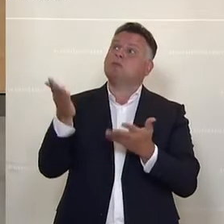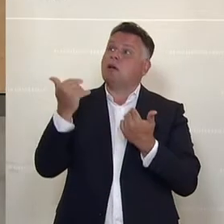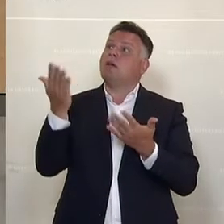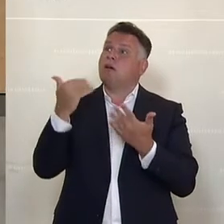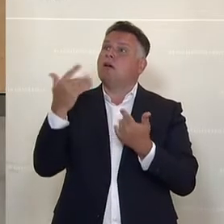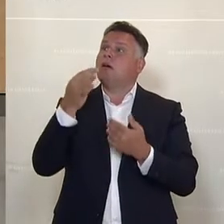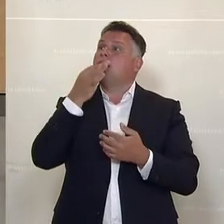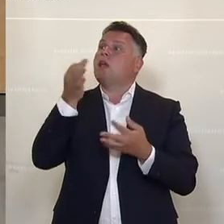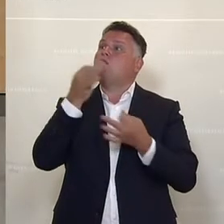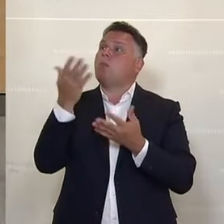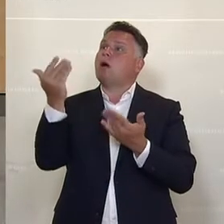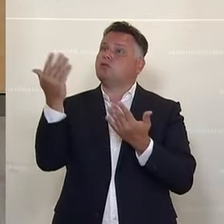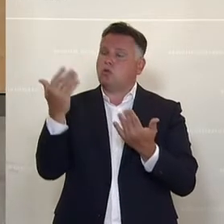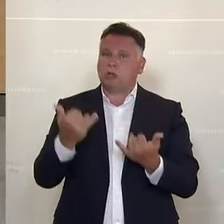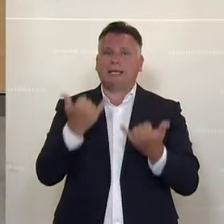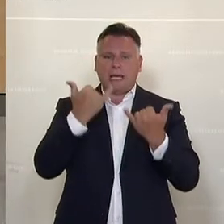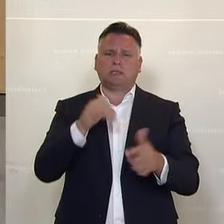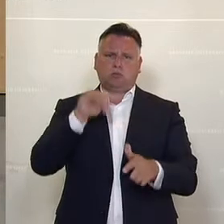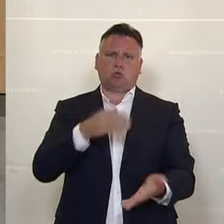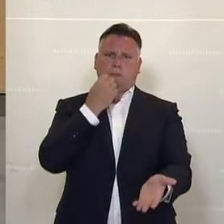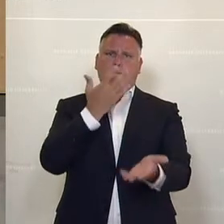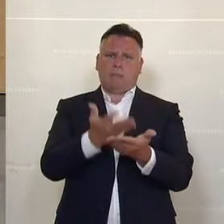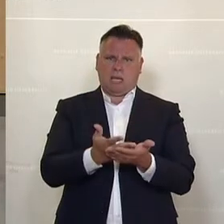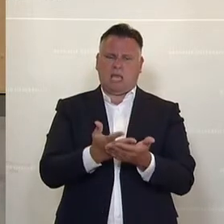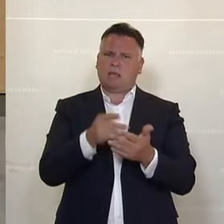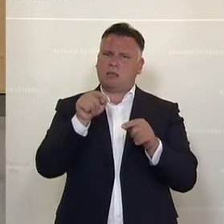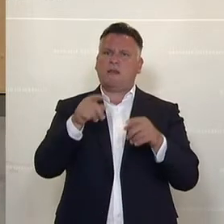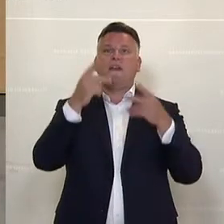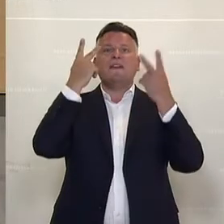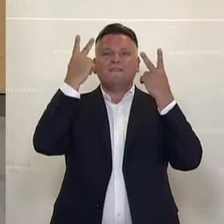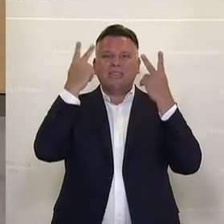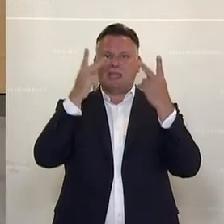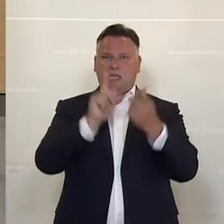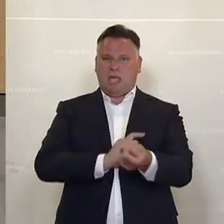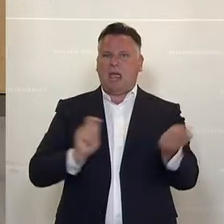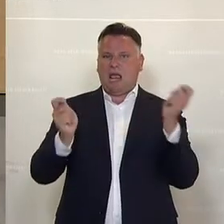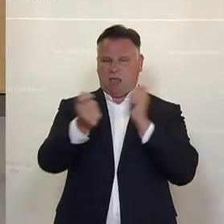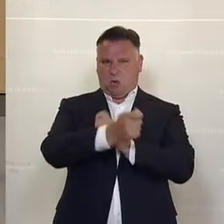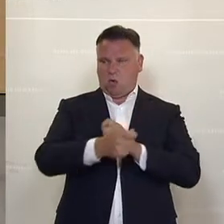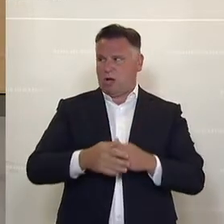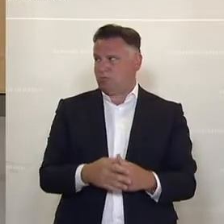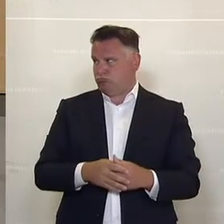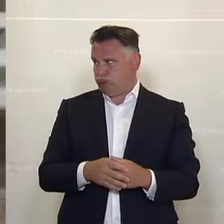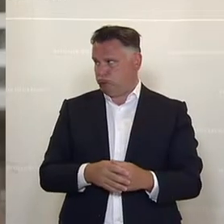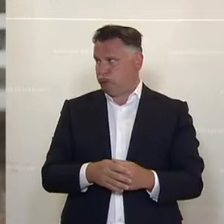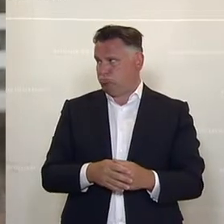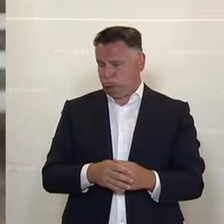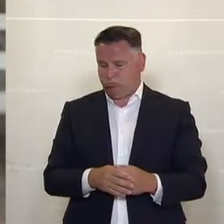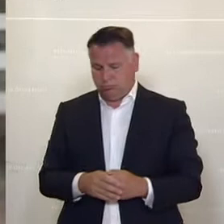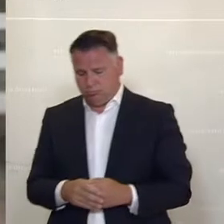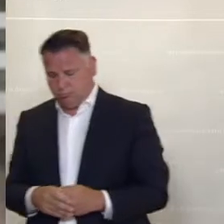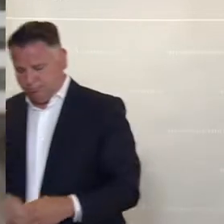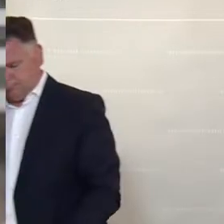ziehen müssen. Und jetzt gibt es eben die Berichtspflicht, insbesondere über wesentliche Änderungen von Lagebildern, die